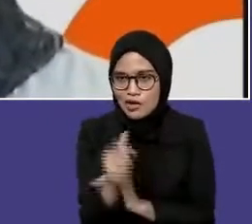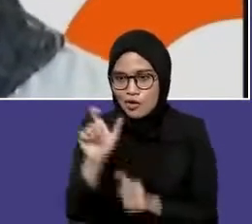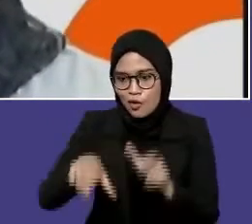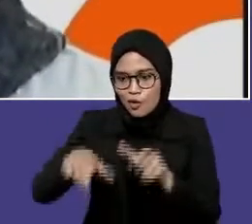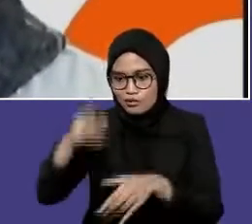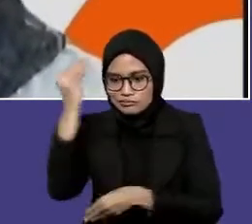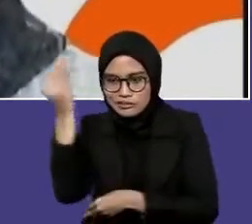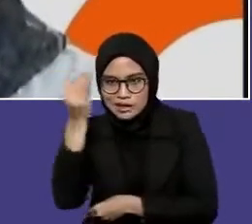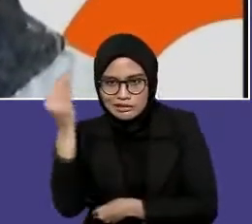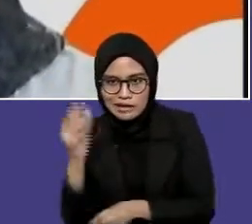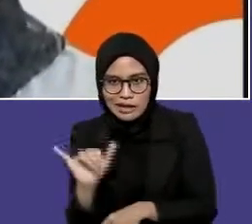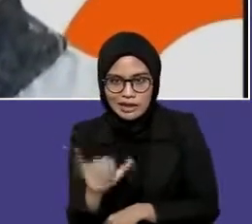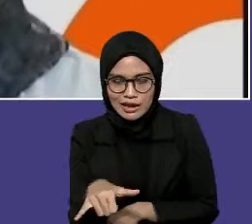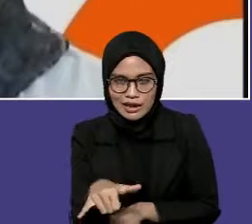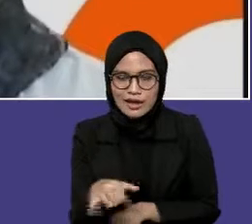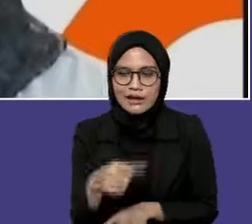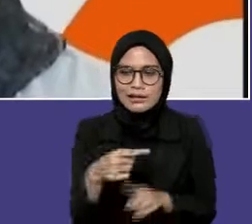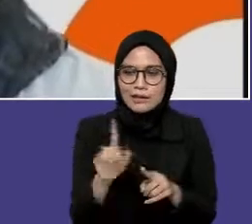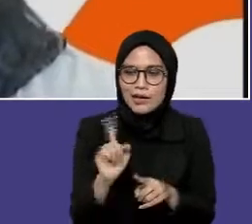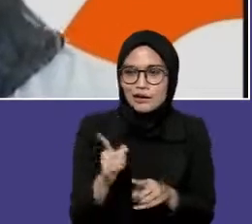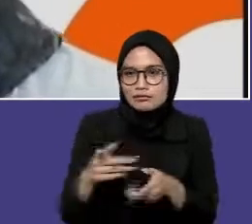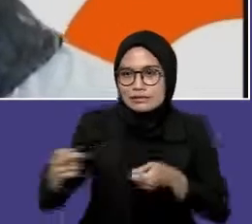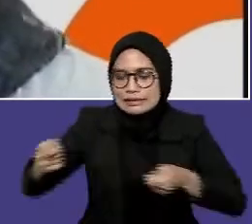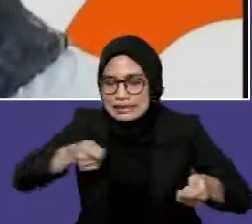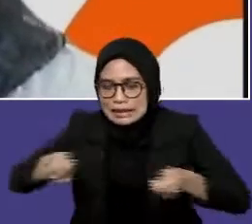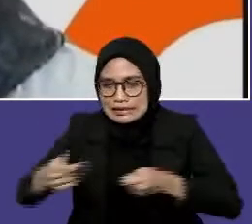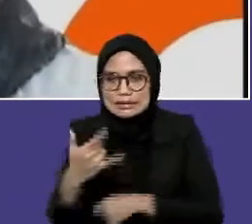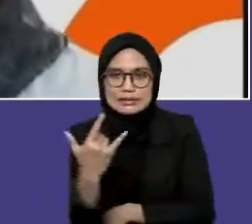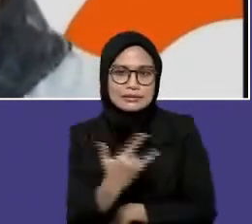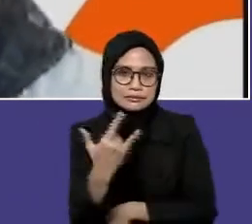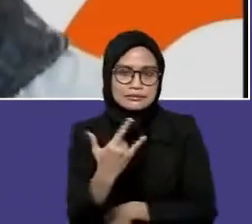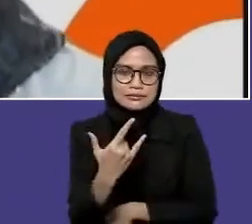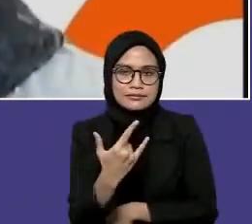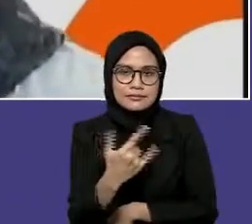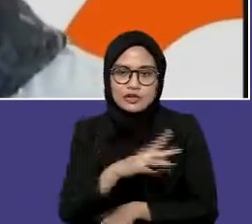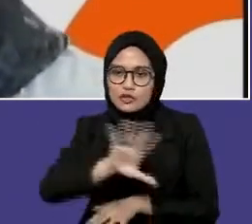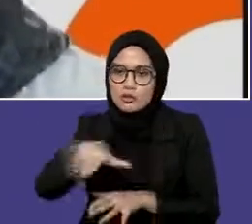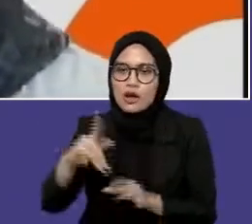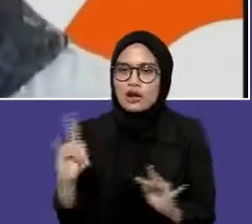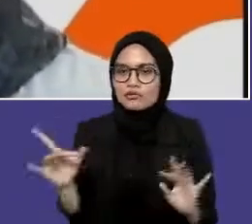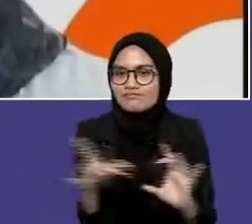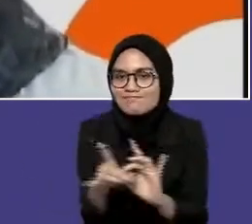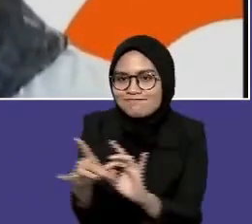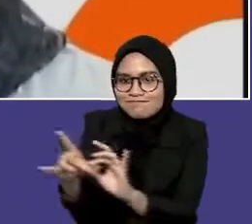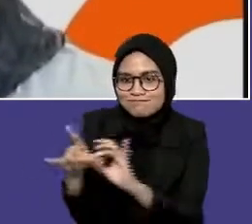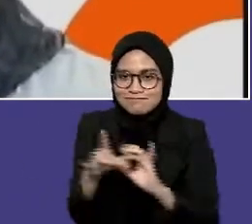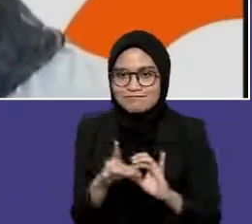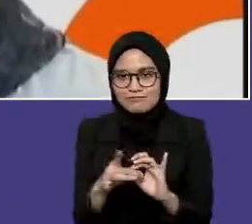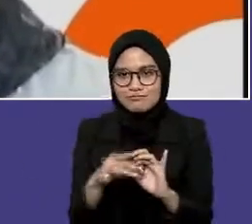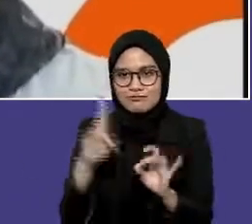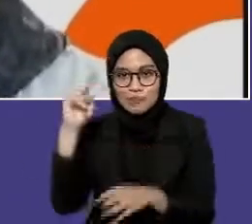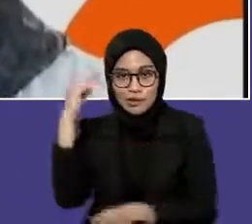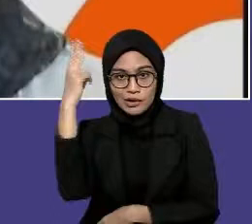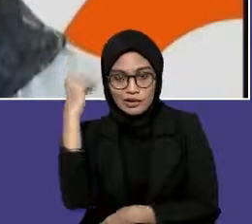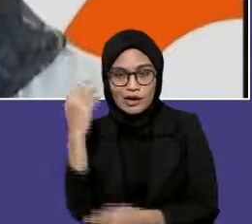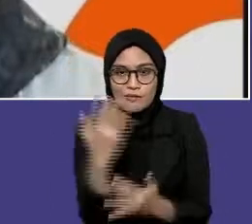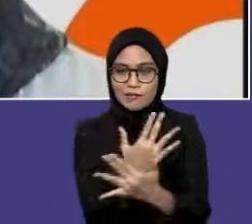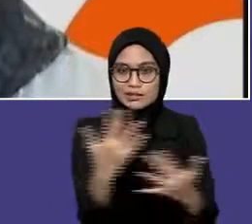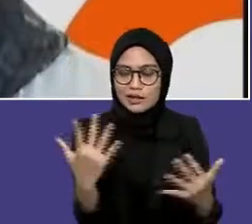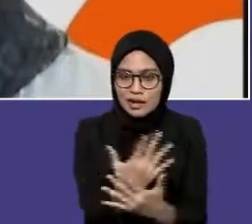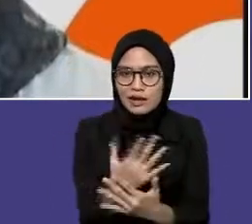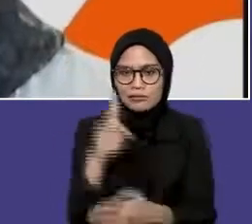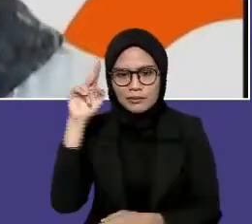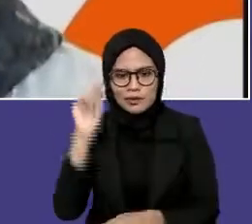bagaimana pandemik ini dapat kita kendalikan adalah hasil kerjasama kita semuanya. Pemerintah menyusun